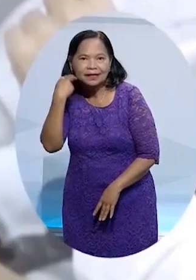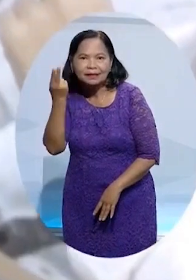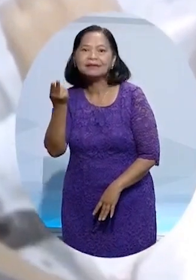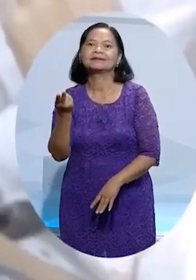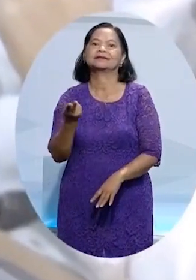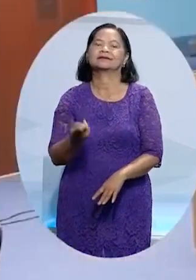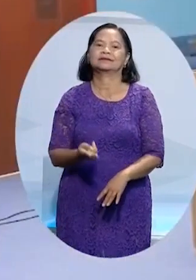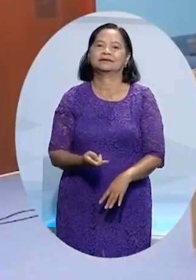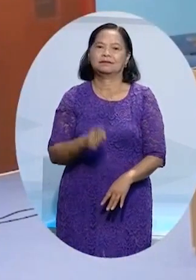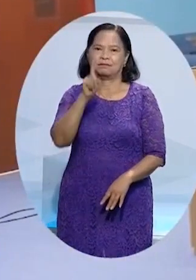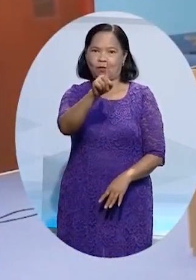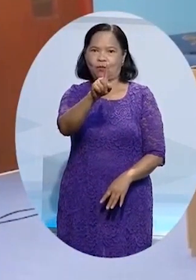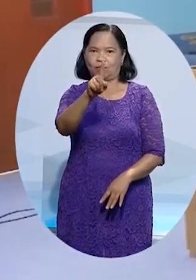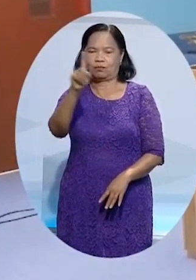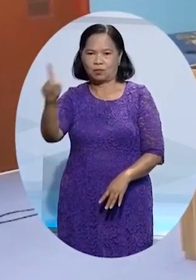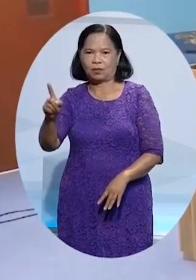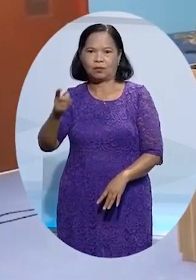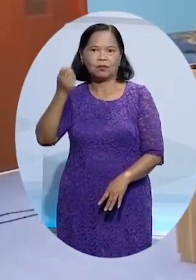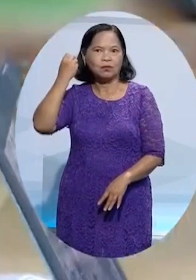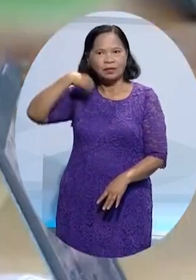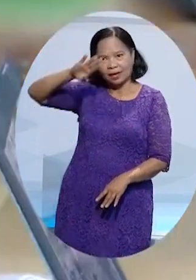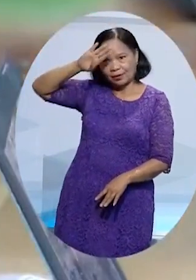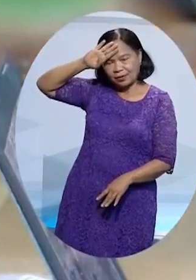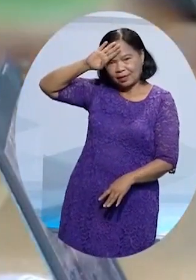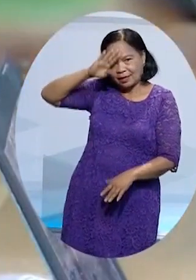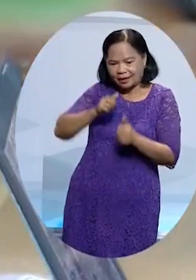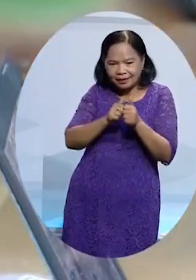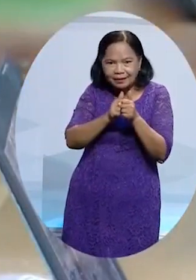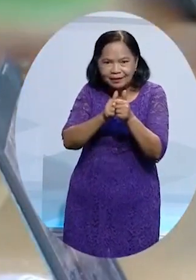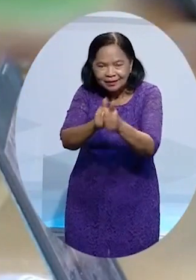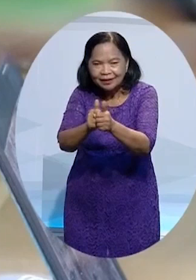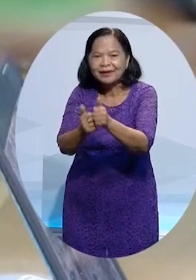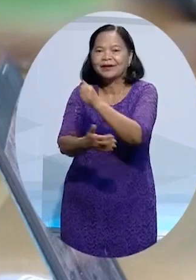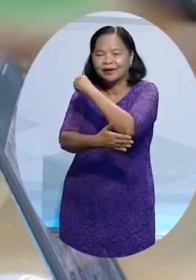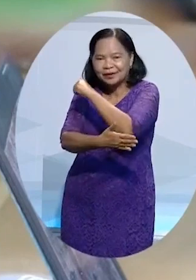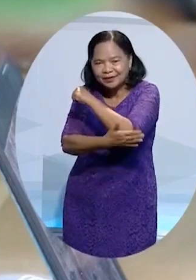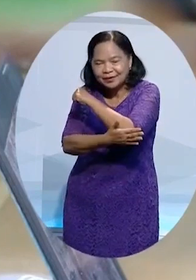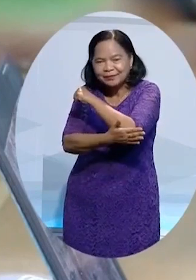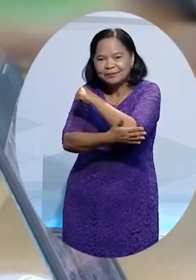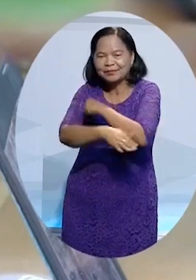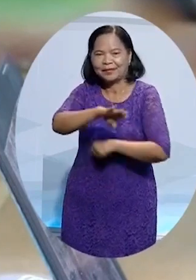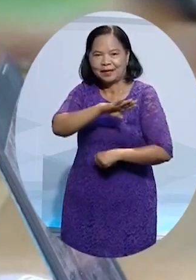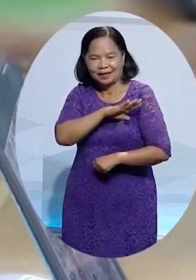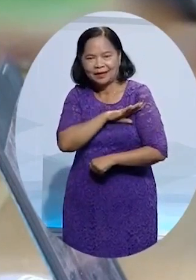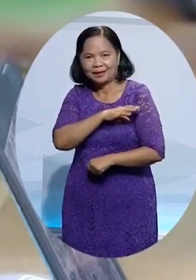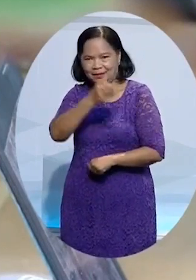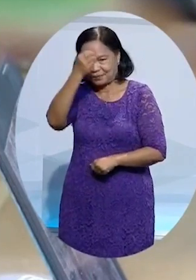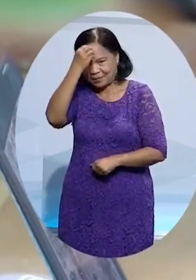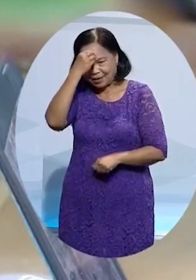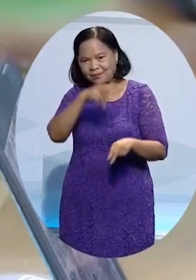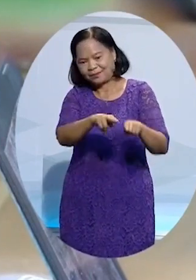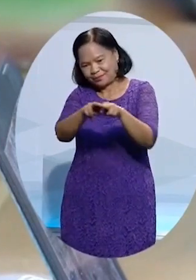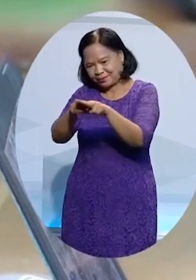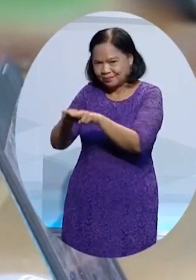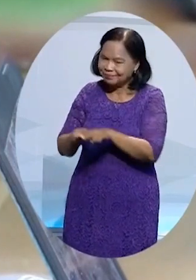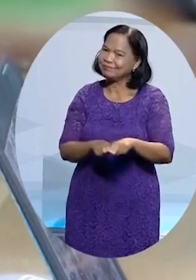Fly Class. Mỗi học viên cũng sẽ có một giáo viên đồng hành theo sát để kèm cặp và hỗ trợ, giúp học viên có lộ trình học chuẩn, tần suất học đều đặn, từ